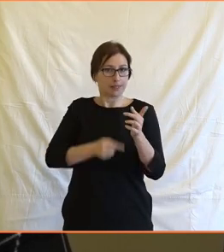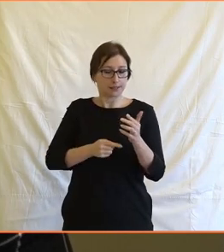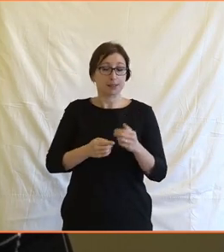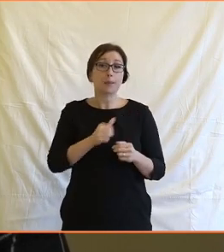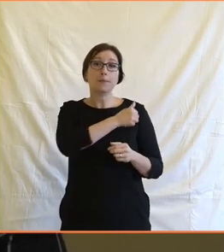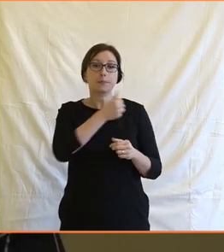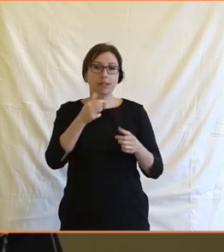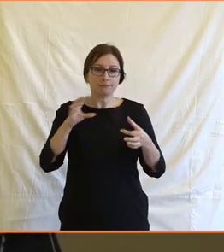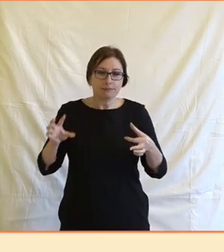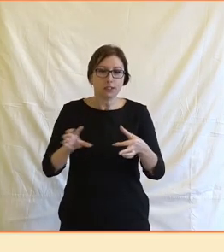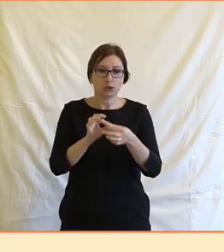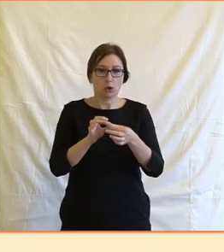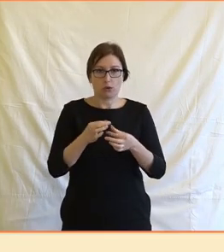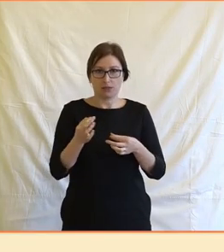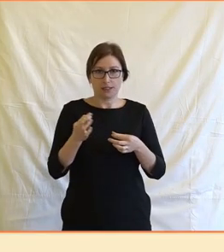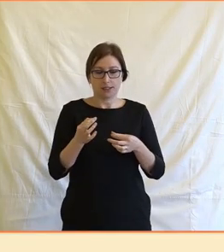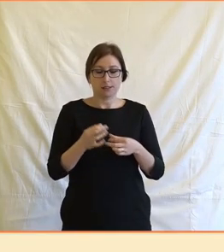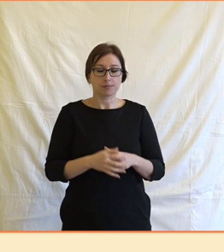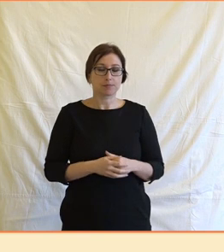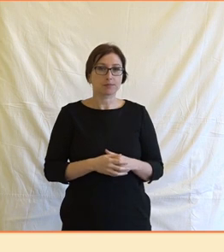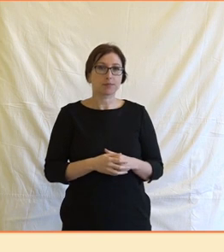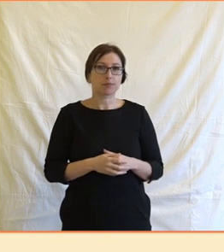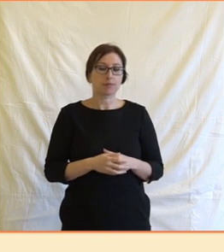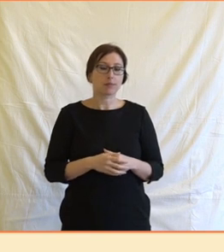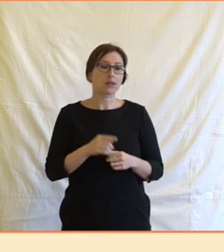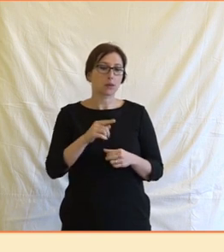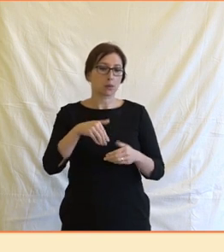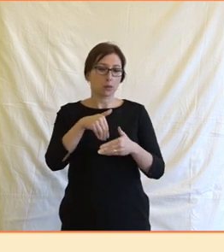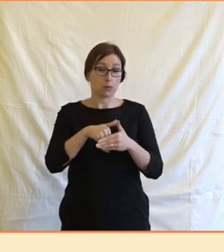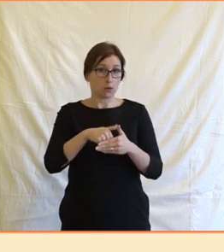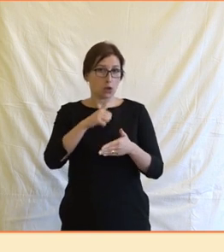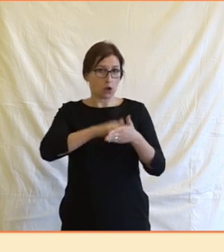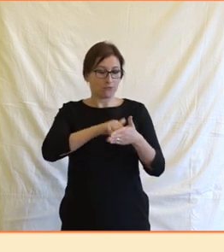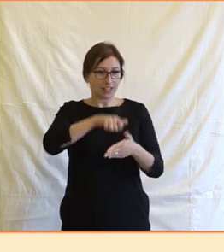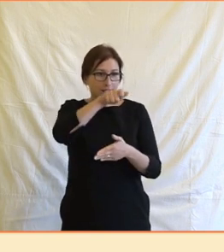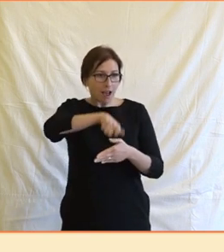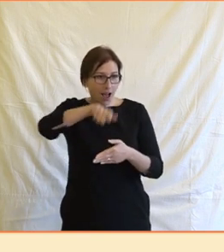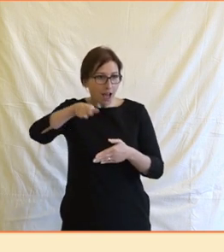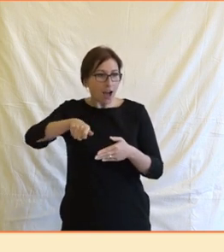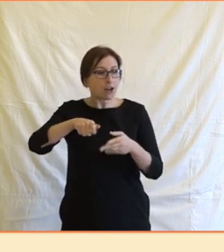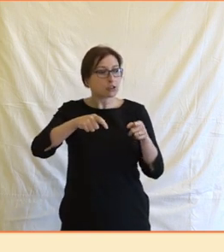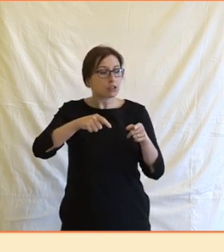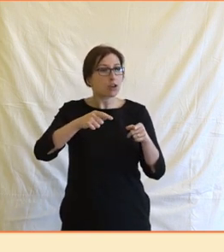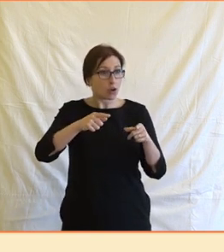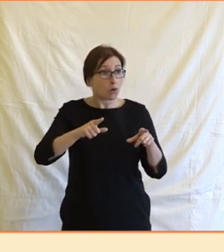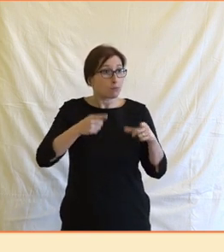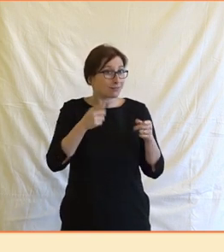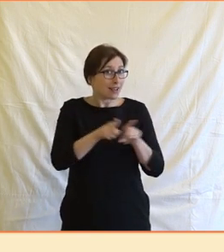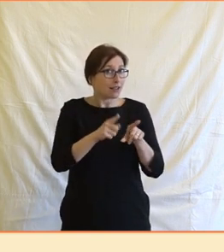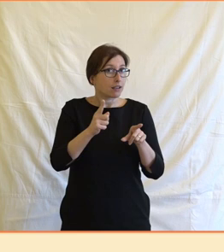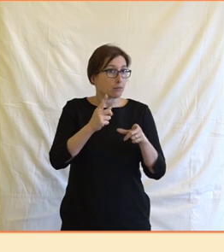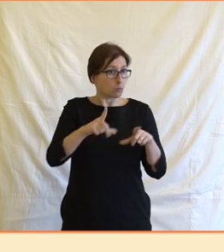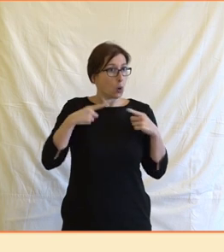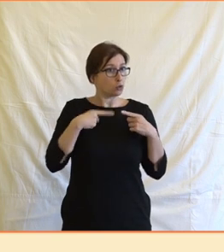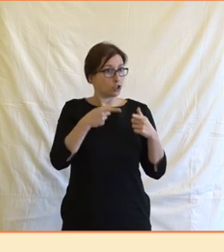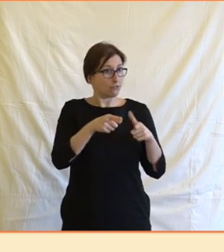je zajímavá, jsme se podívali na to, jak novináři, také jako uživatelé v pozici uživatelů,